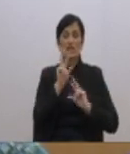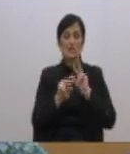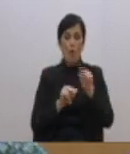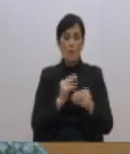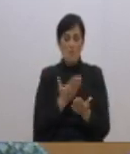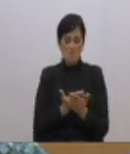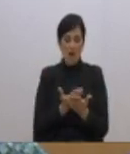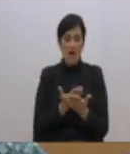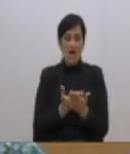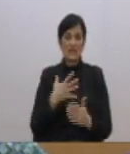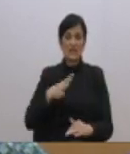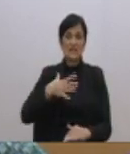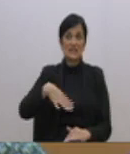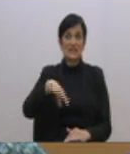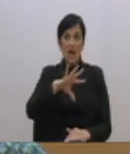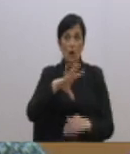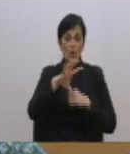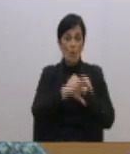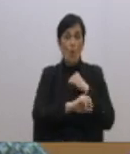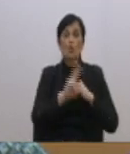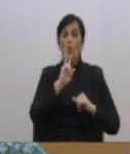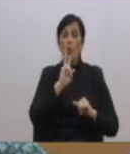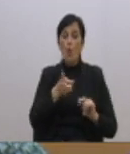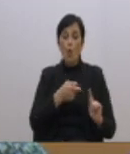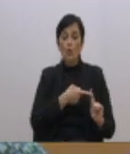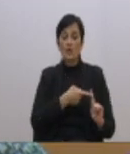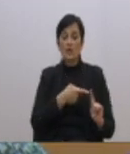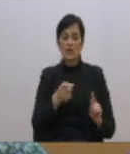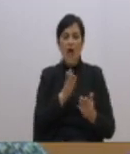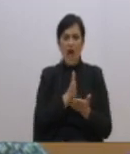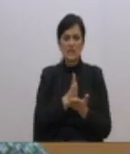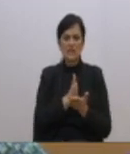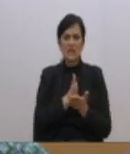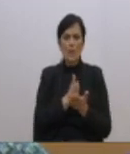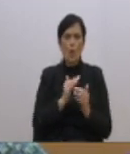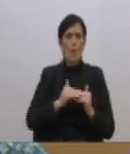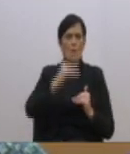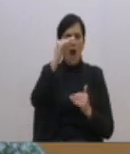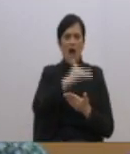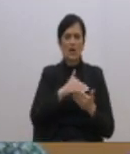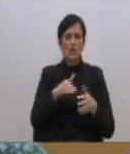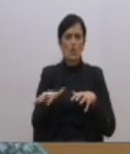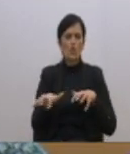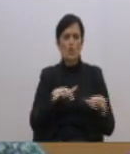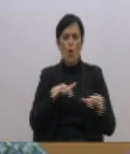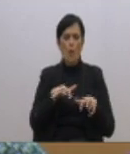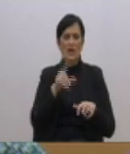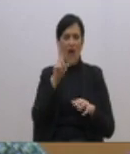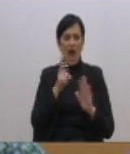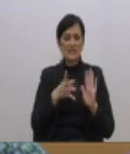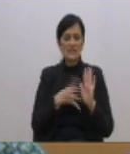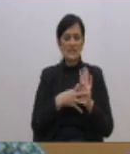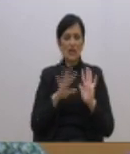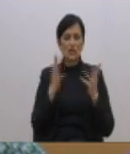მაგალითად, საქართველოში ბოლო 2 წლის განმავლობაში არსებობს მაღალი დონის კორუფციის 109